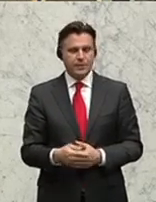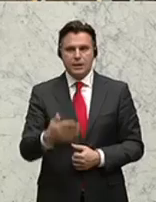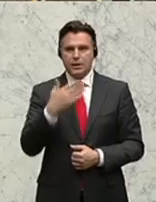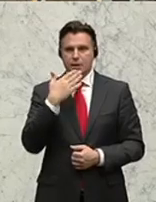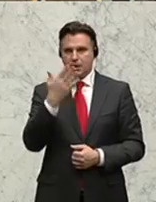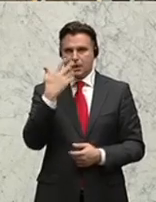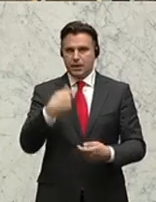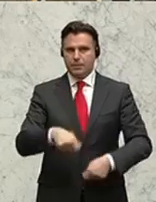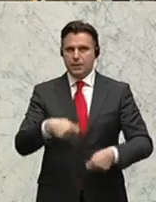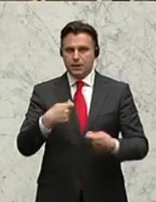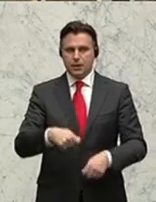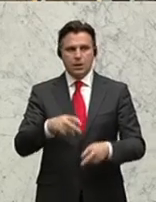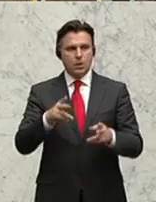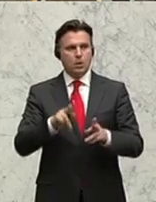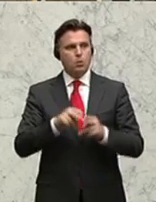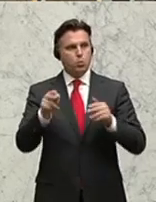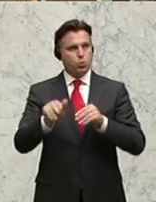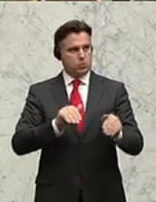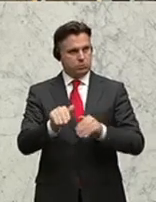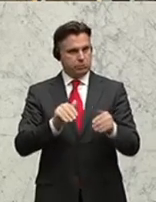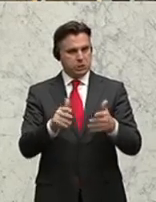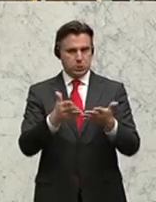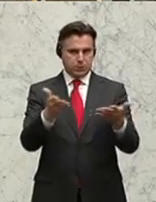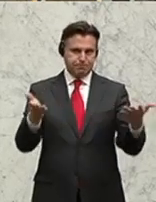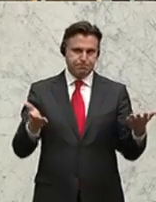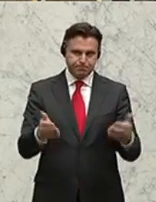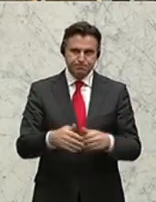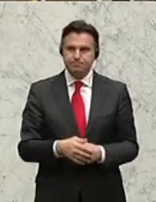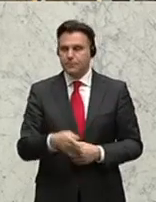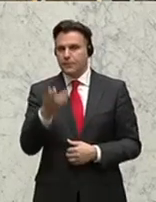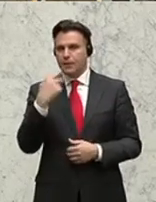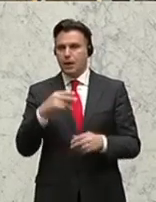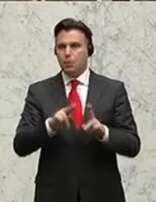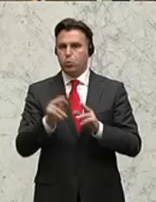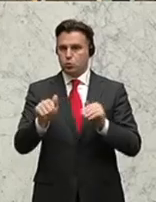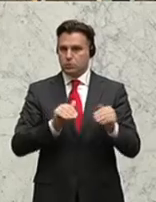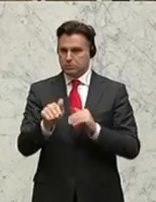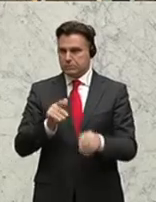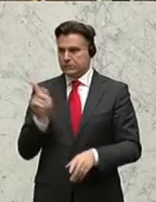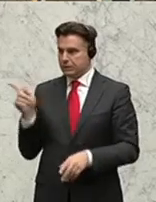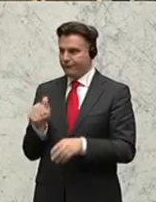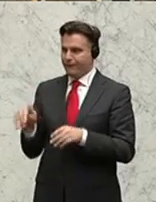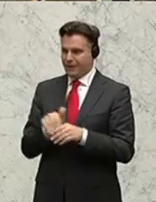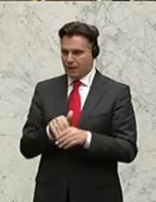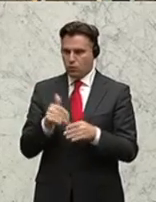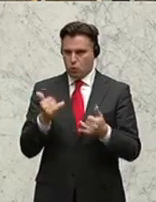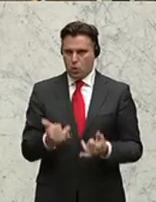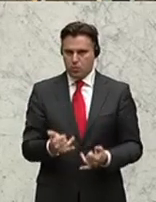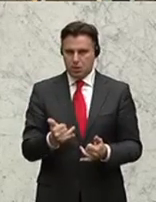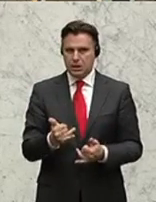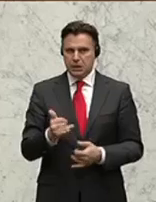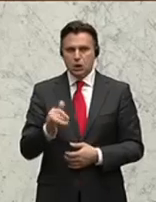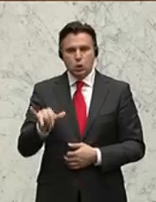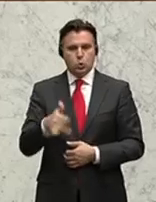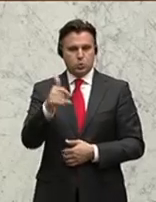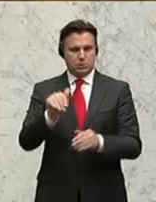Danke, Herr Präsident. Herr Bundesminister, hohes Haus. Der Herr Bundesminister ist in Vertretung da für den